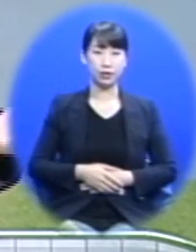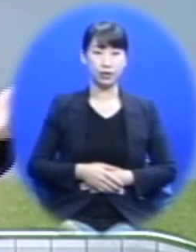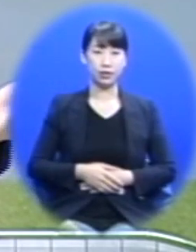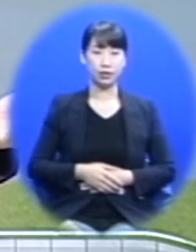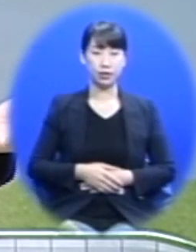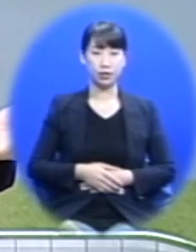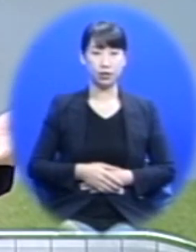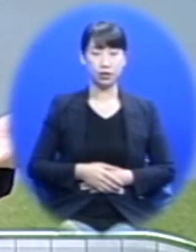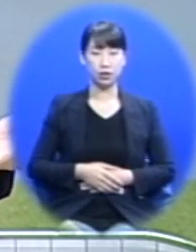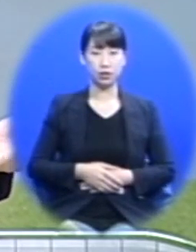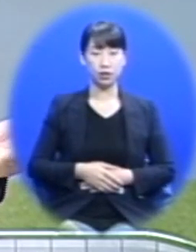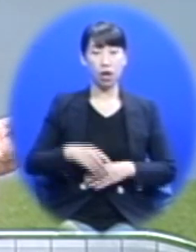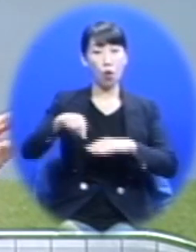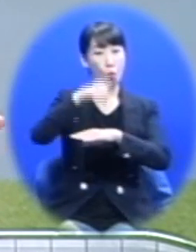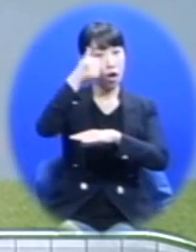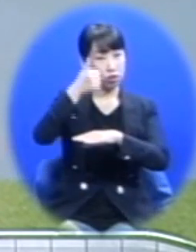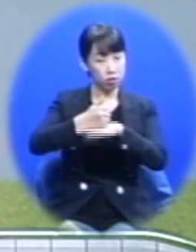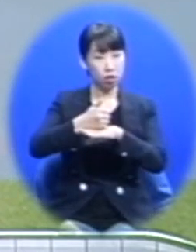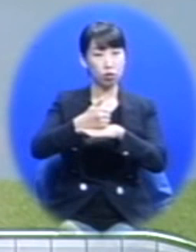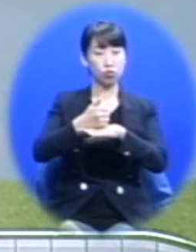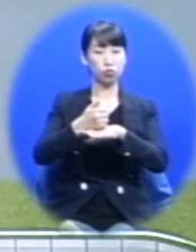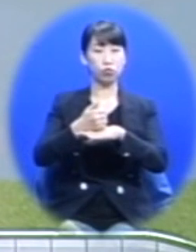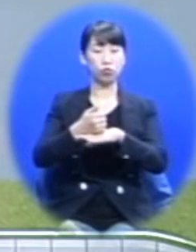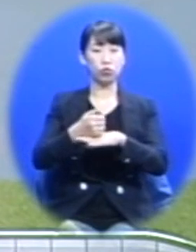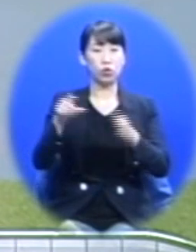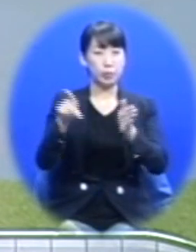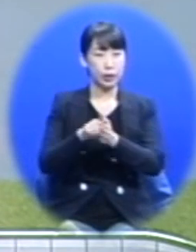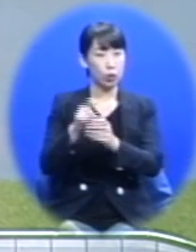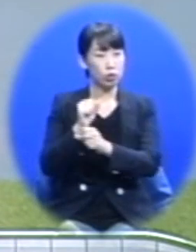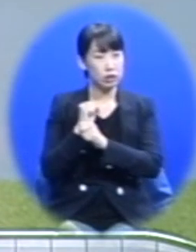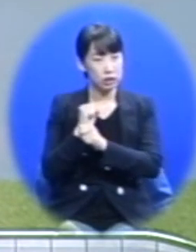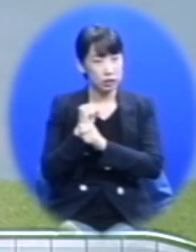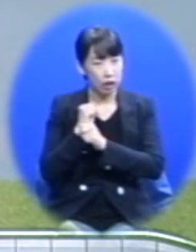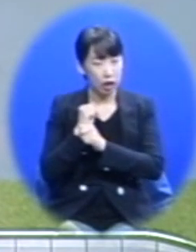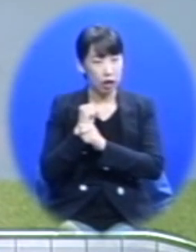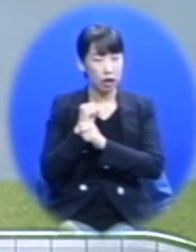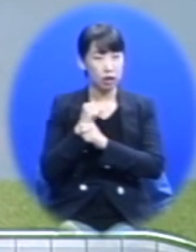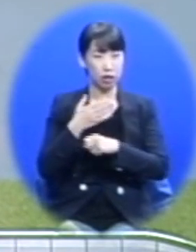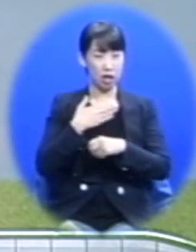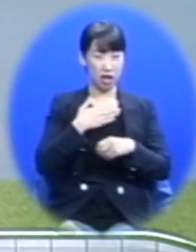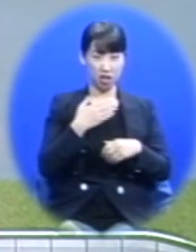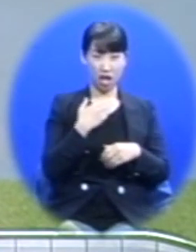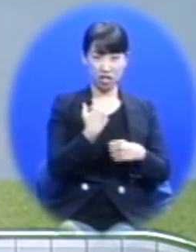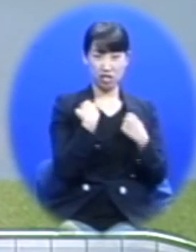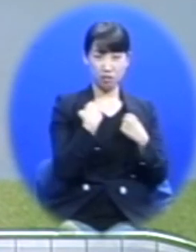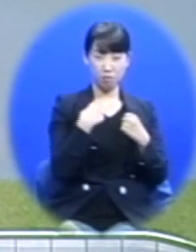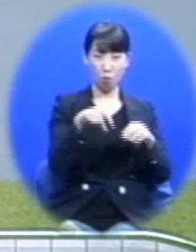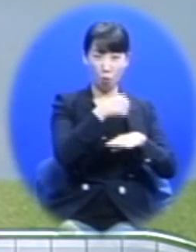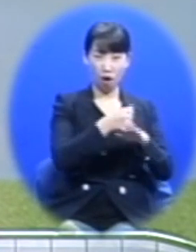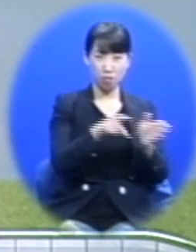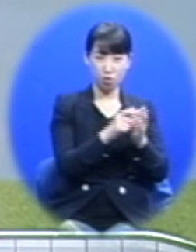스스로 그걸 믿고 내가 왕이라고 그걸 의지했던 것이 너무너무 부끄러웠어요. 그리고 하나님께